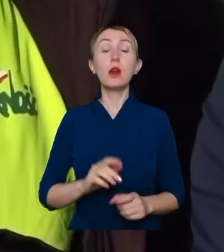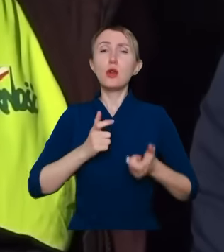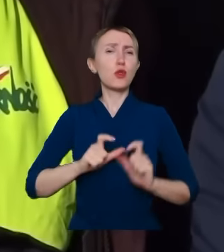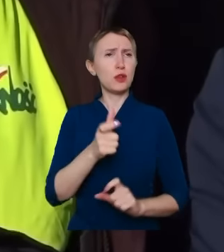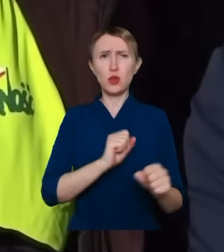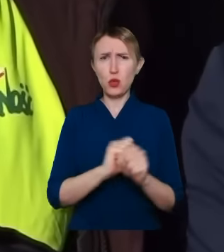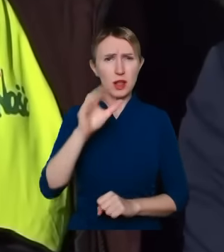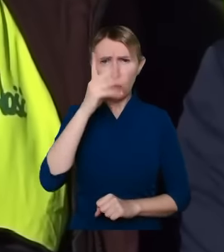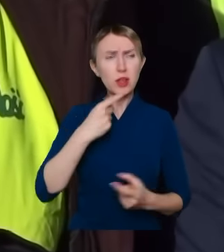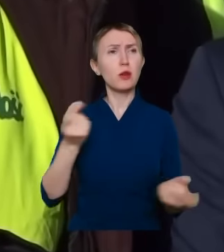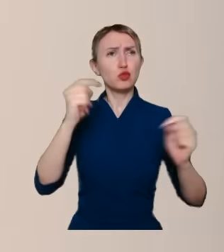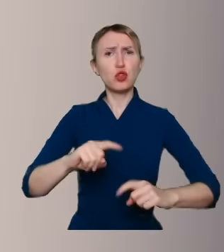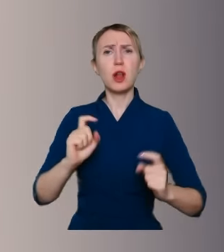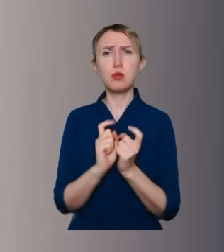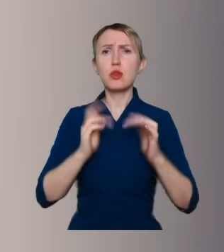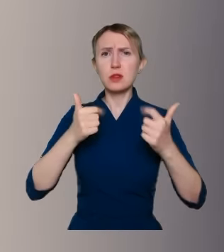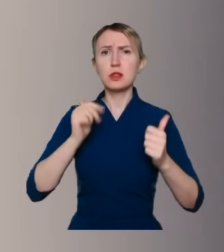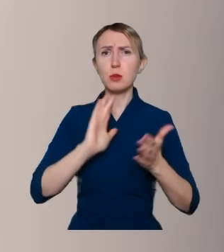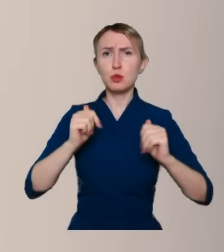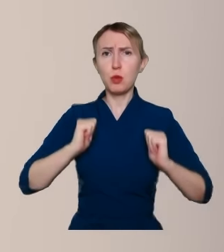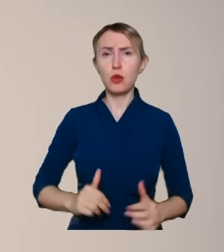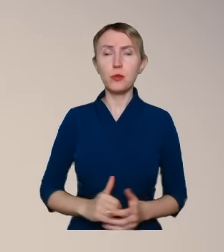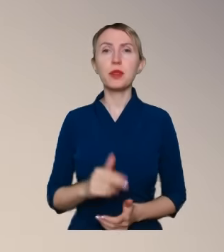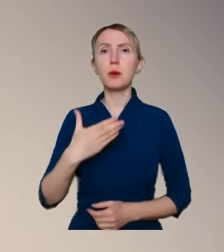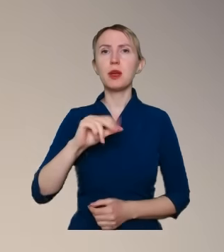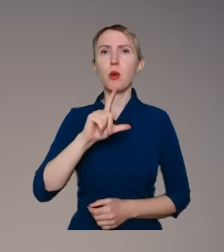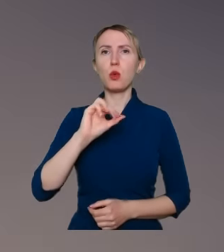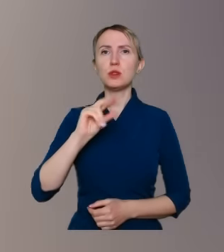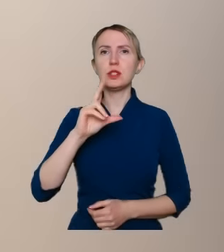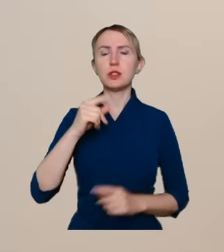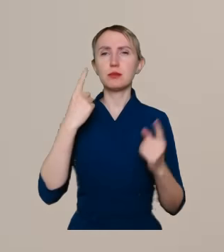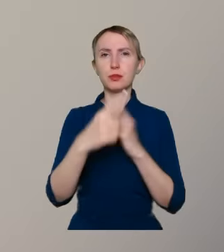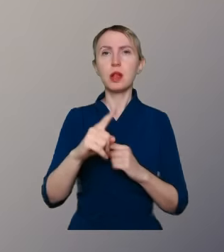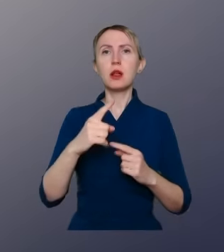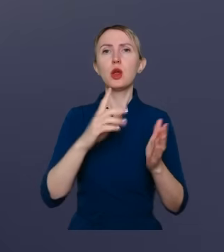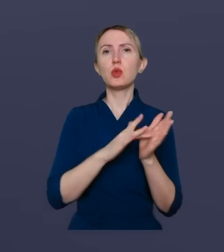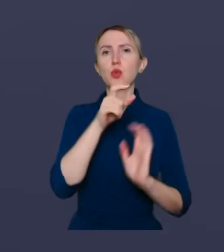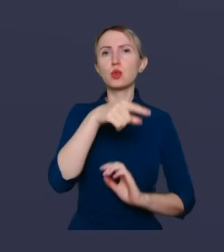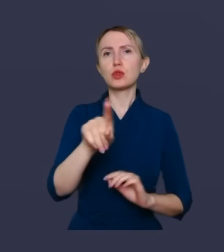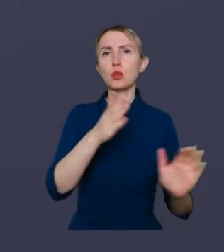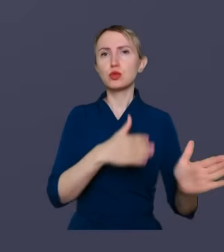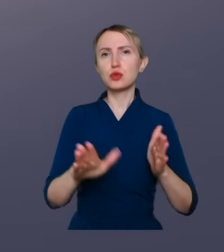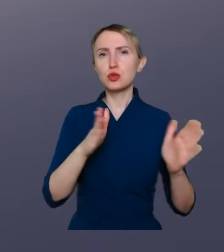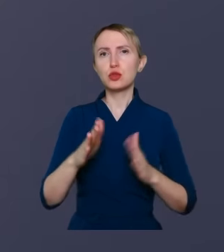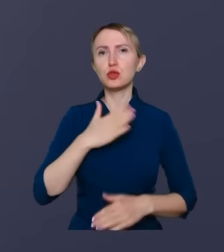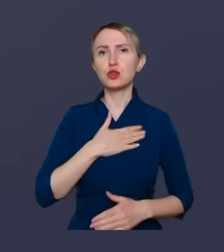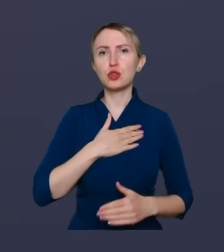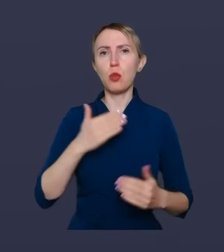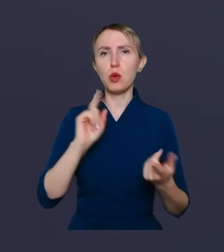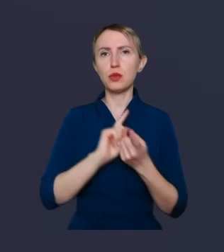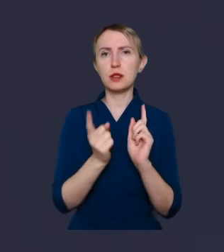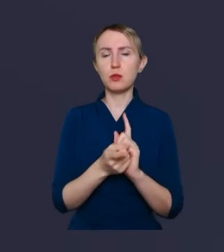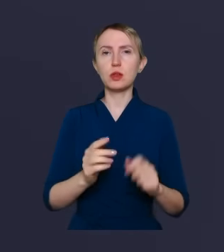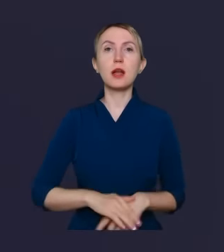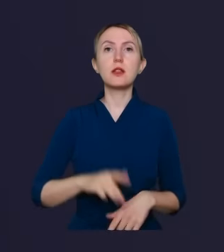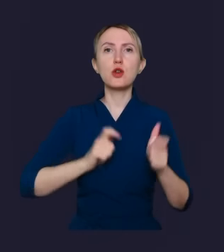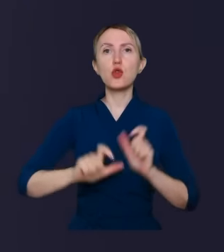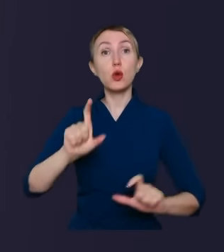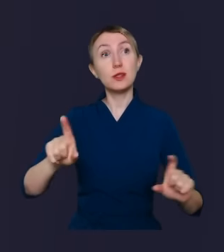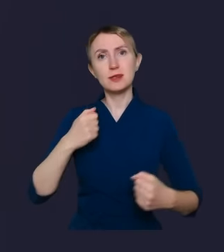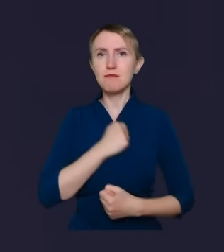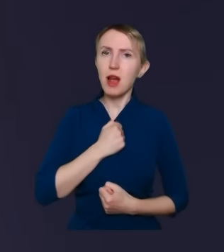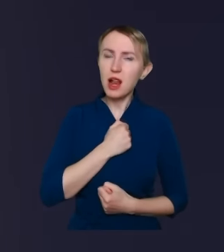protestować w sposób pokojowy Michał Kołodziejczak został oddelegowany przez Donalda Tuska do przygotowania sobotniego spotkania rolnicy obawiają się że